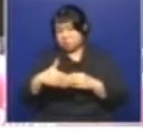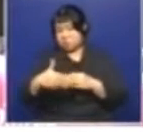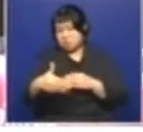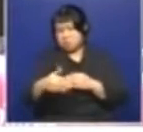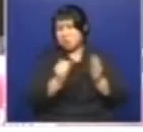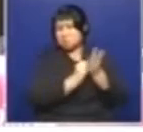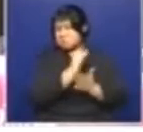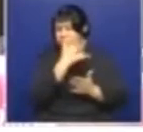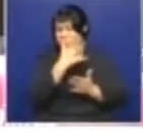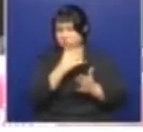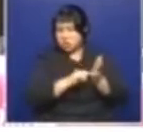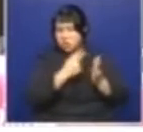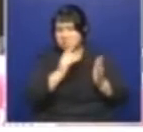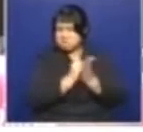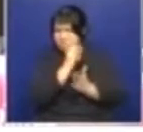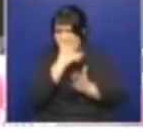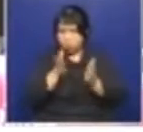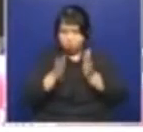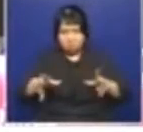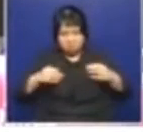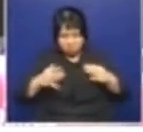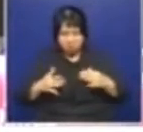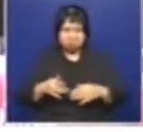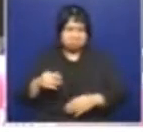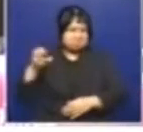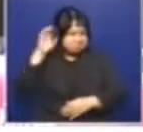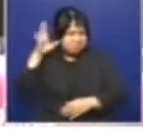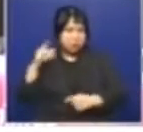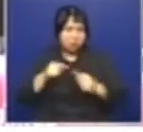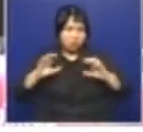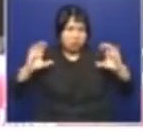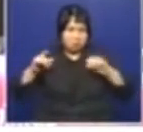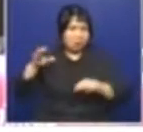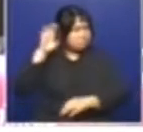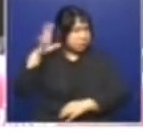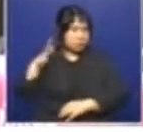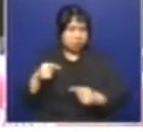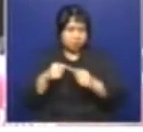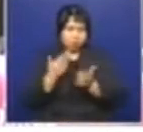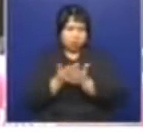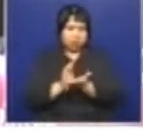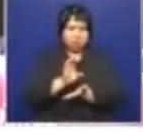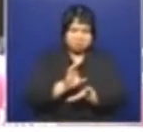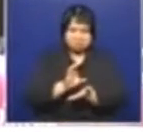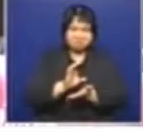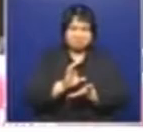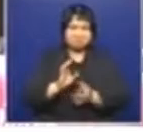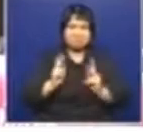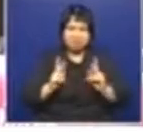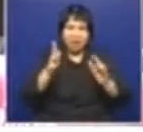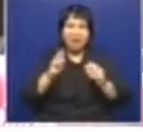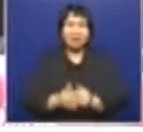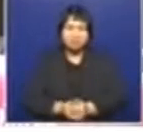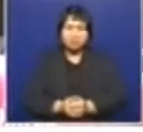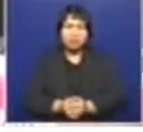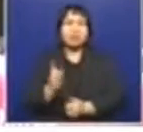บแต่ต้นเขาก็ไม่ยอมรับคนก็ไม่เชื่อมั่นในเสถียรภาพรัฐบาลการลงทุนใครกล้